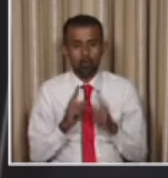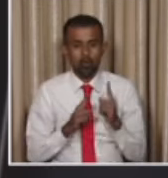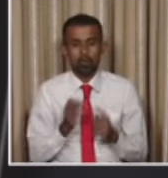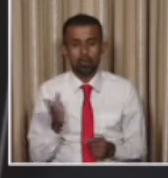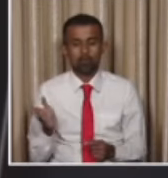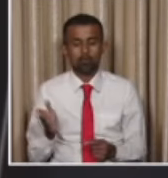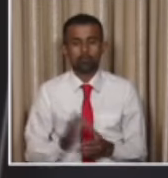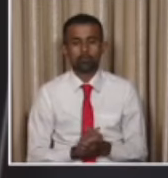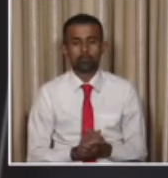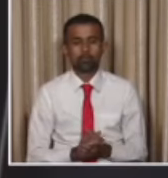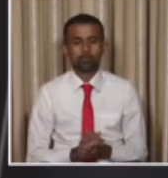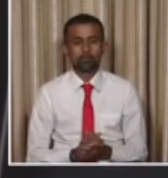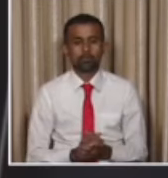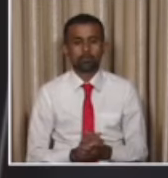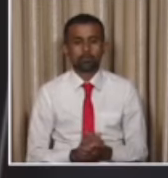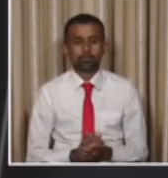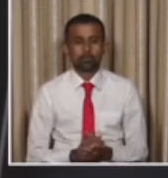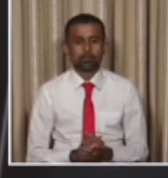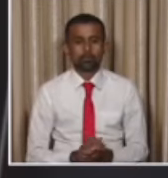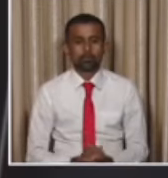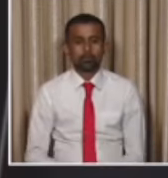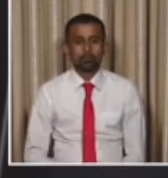පෙනීන්නේ. එතකොට ඒ